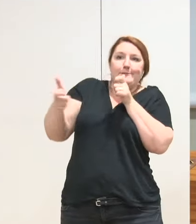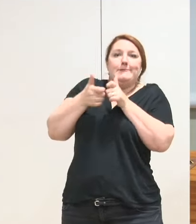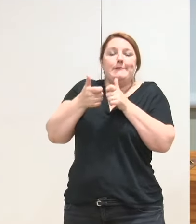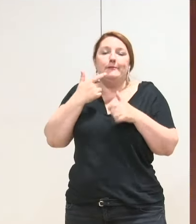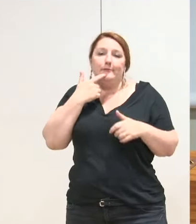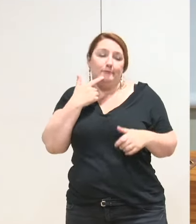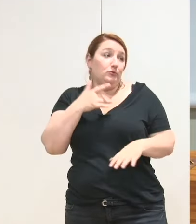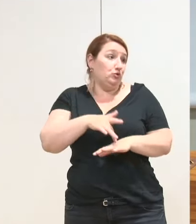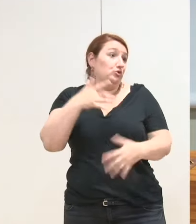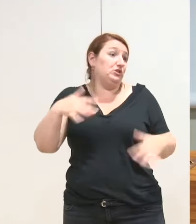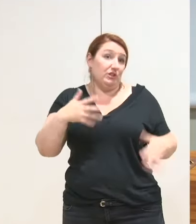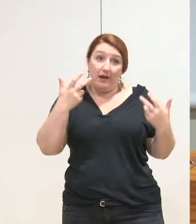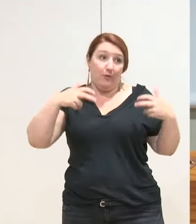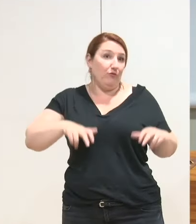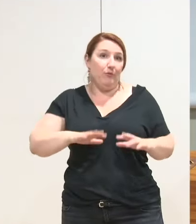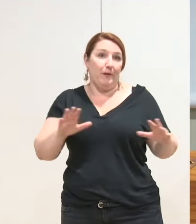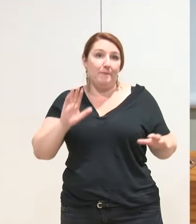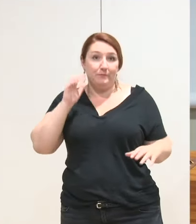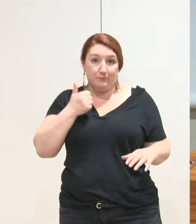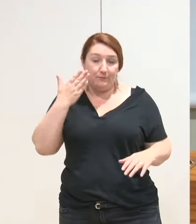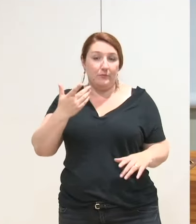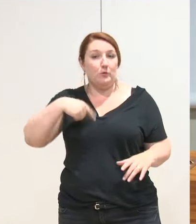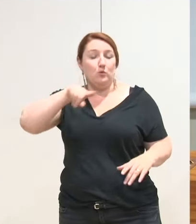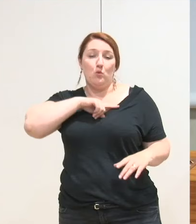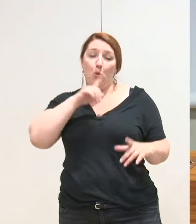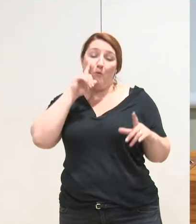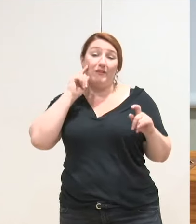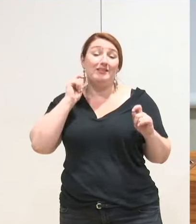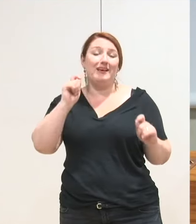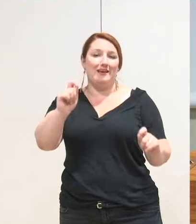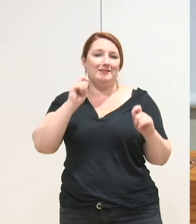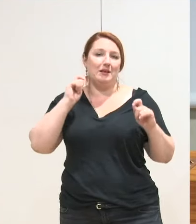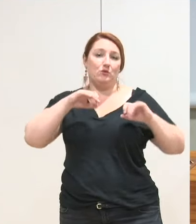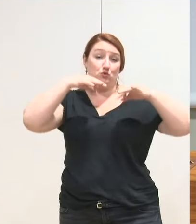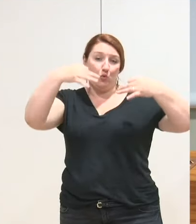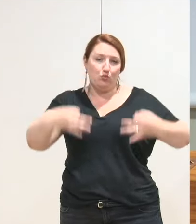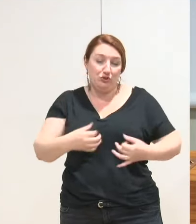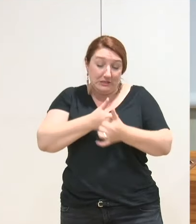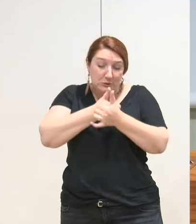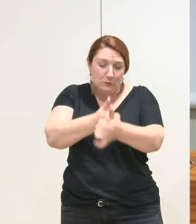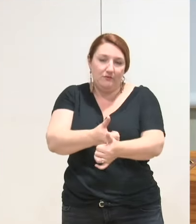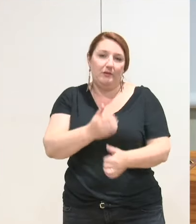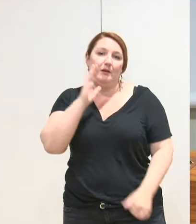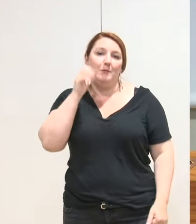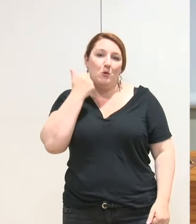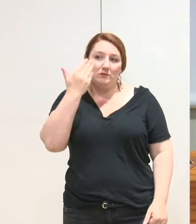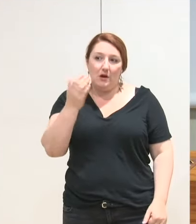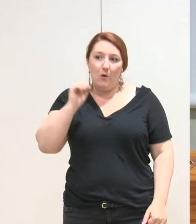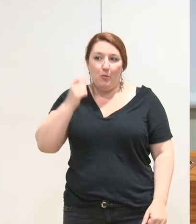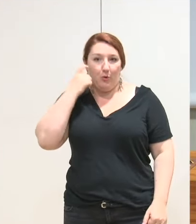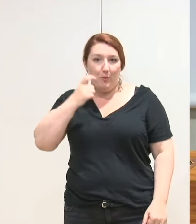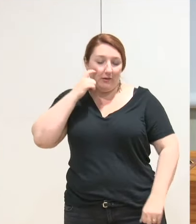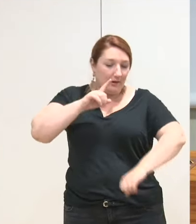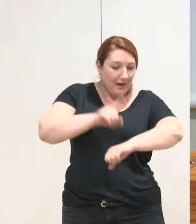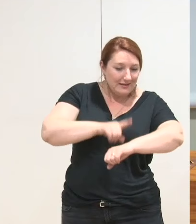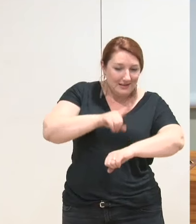attention très précise pour le suivi budgétaire d'ailleurs on pourrait par exemple constater qu'à 7ette heure et